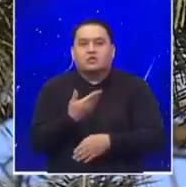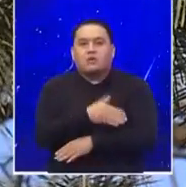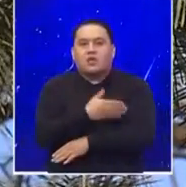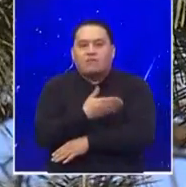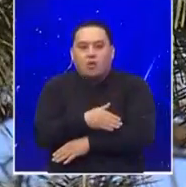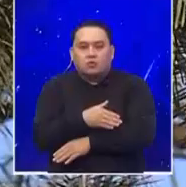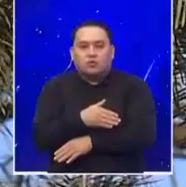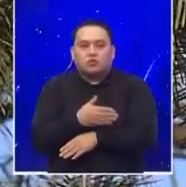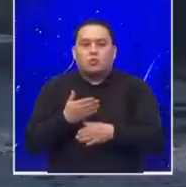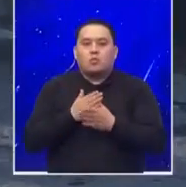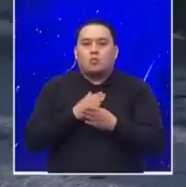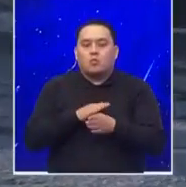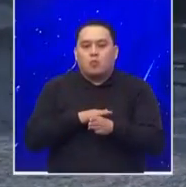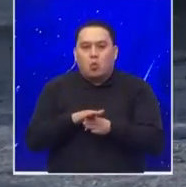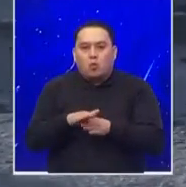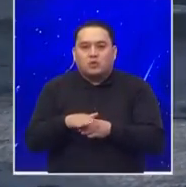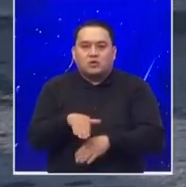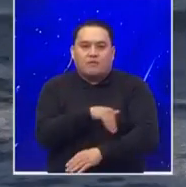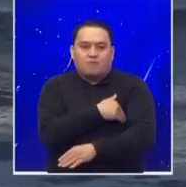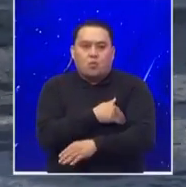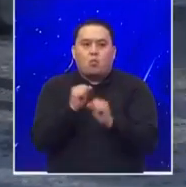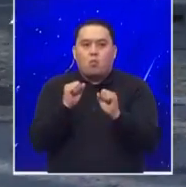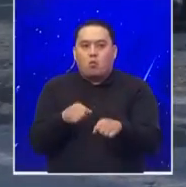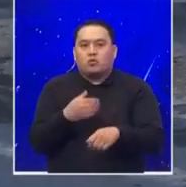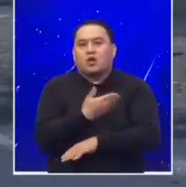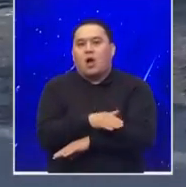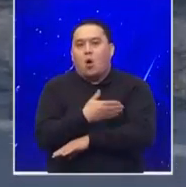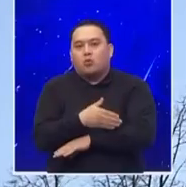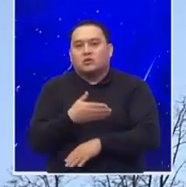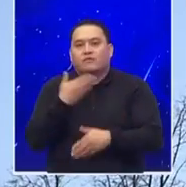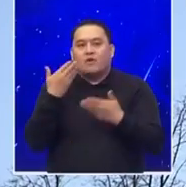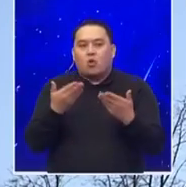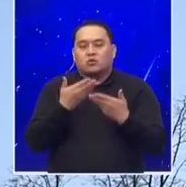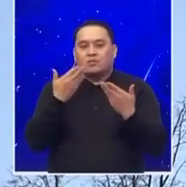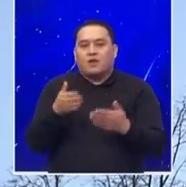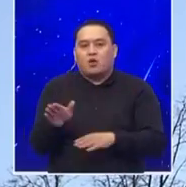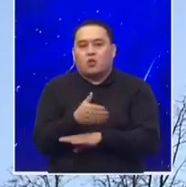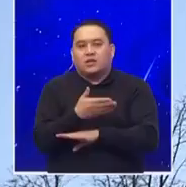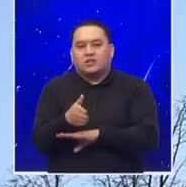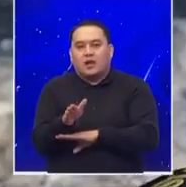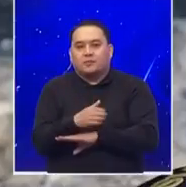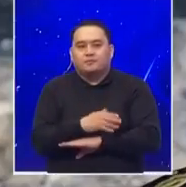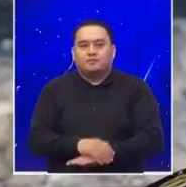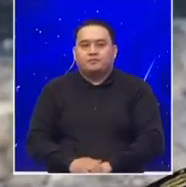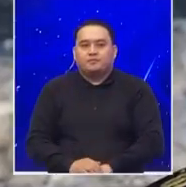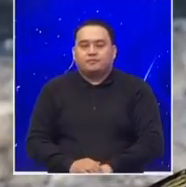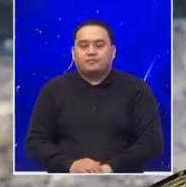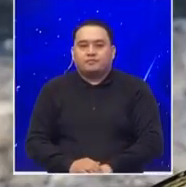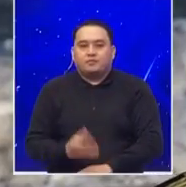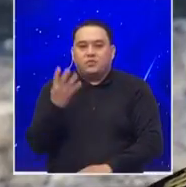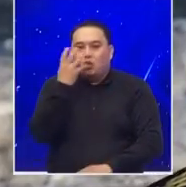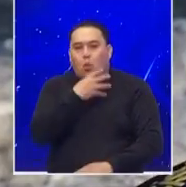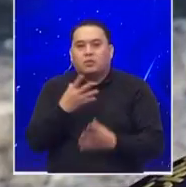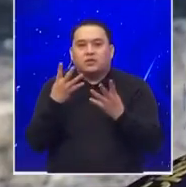улице. Благодаря повышению температуры многие жители могут выйти на улицы и вволю прогуляться. Мы так ждали этих теплых